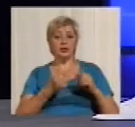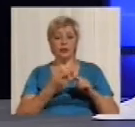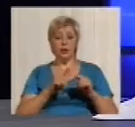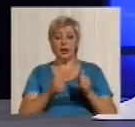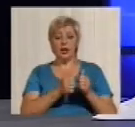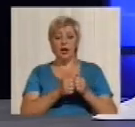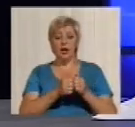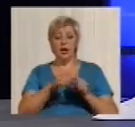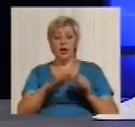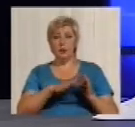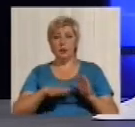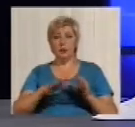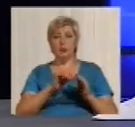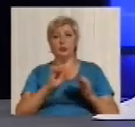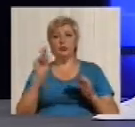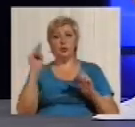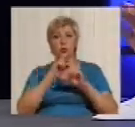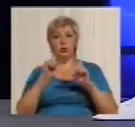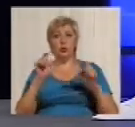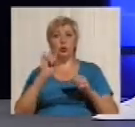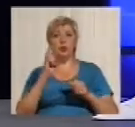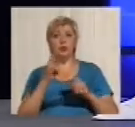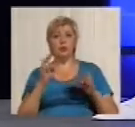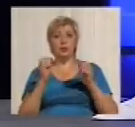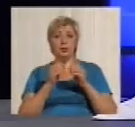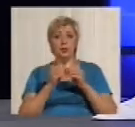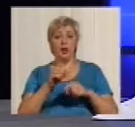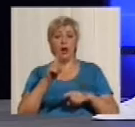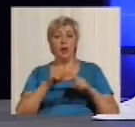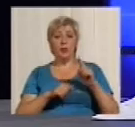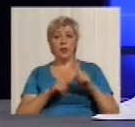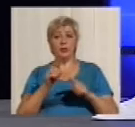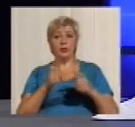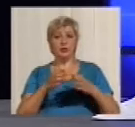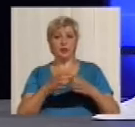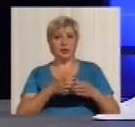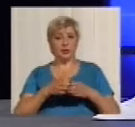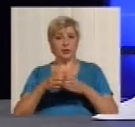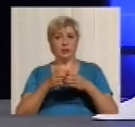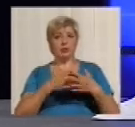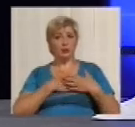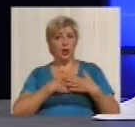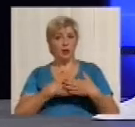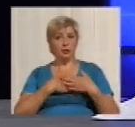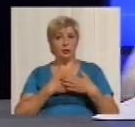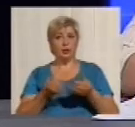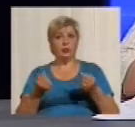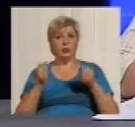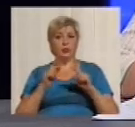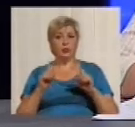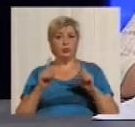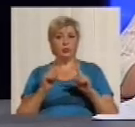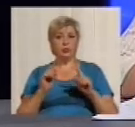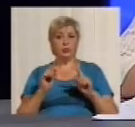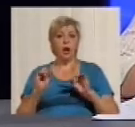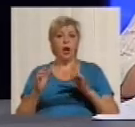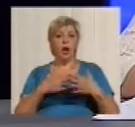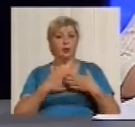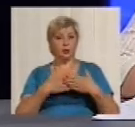номер 10 у Дніпрі. Батьківська спільнота зараз активізувалась, тому що активізувались і дії на цій